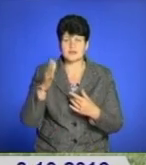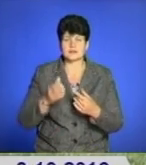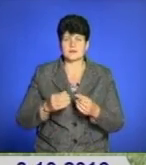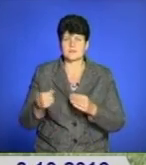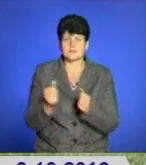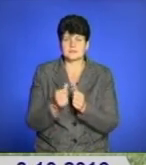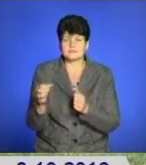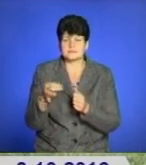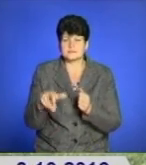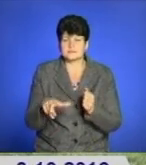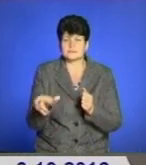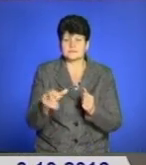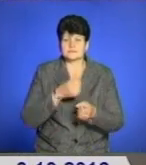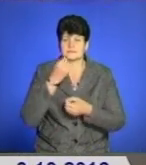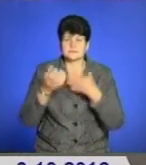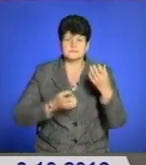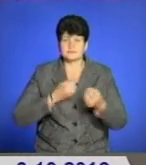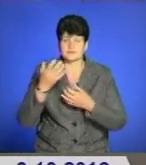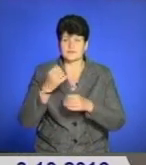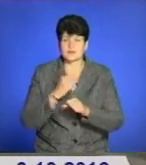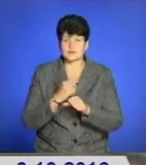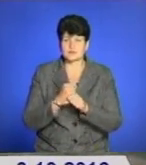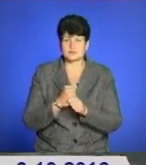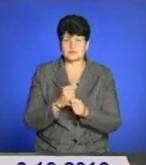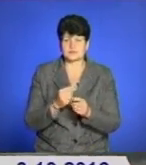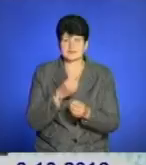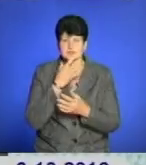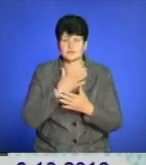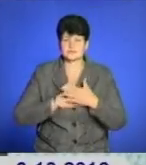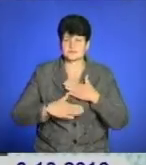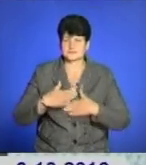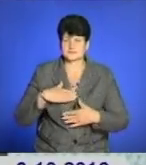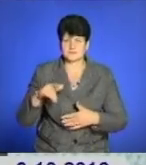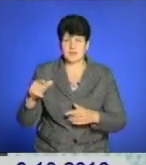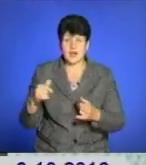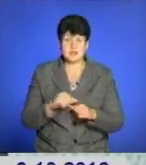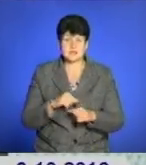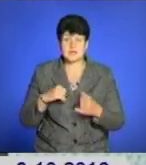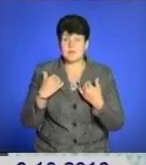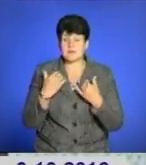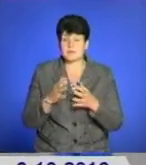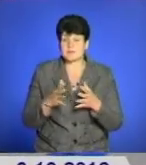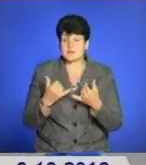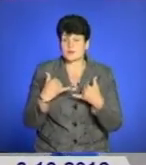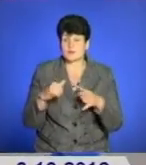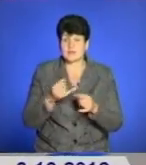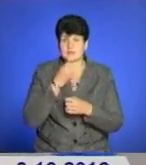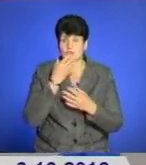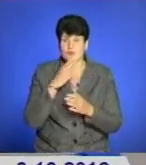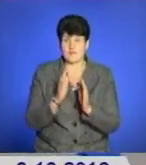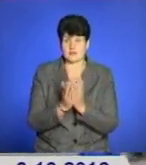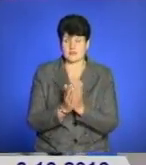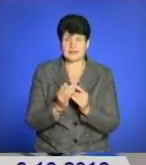розквітла. Букети та композиції, виготовлені з хризантем, тішили тернополян. А найбільше здивувала квіткова книга. Це так